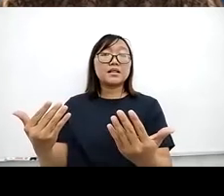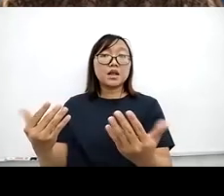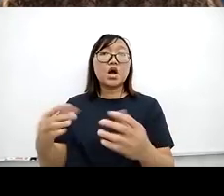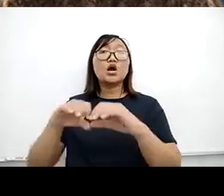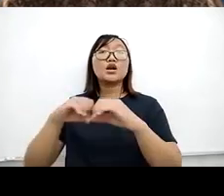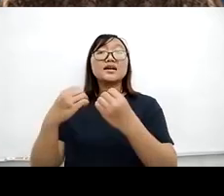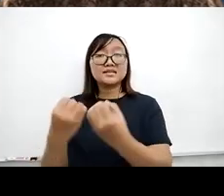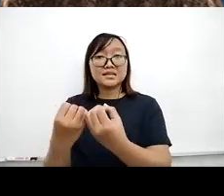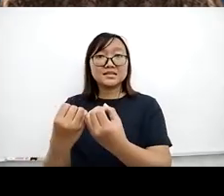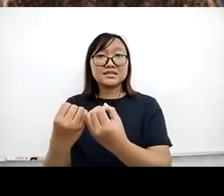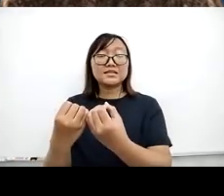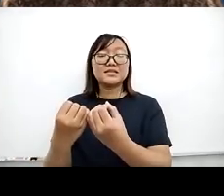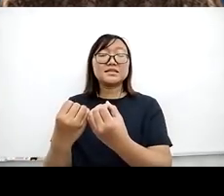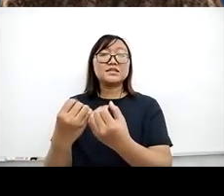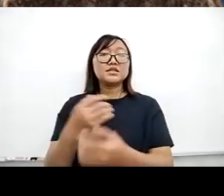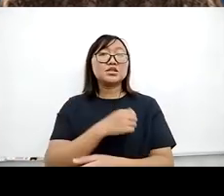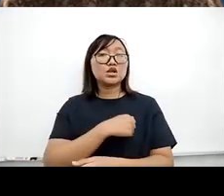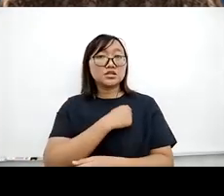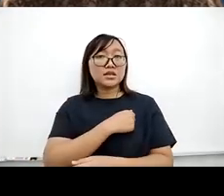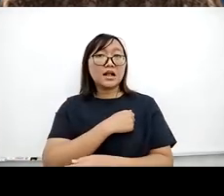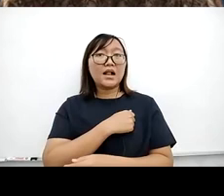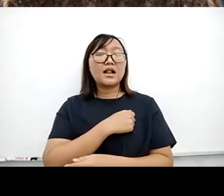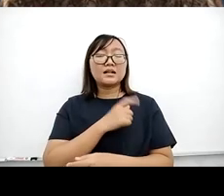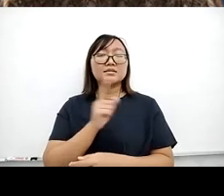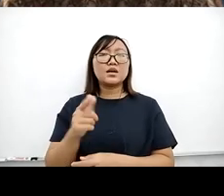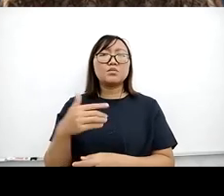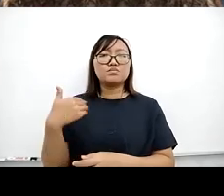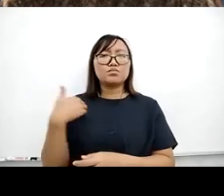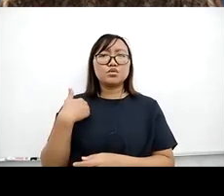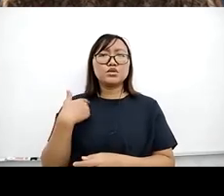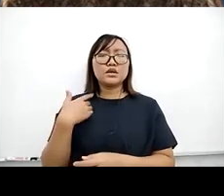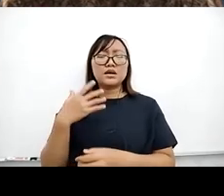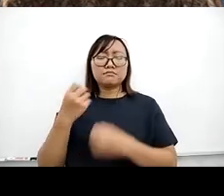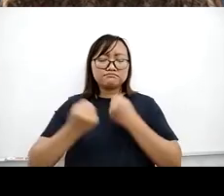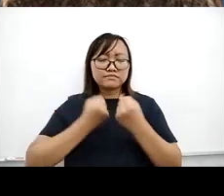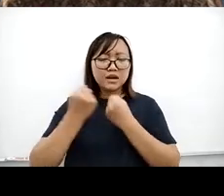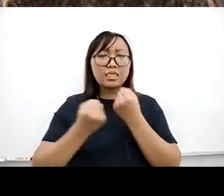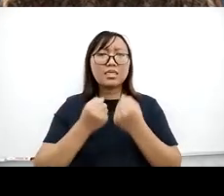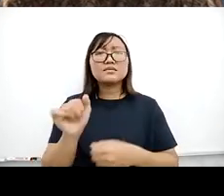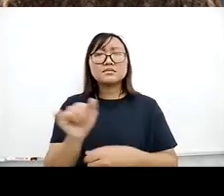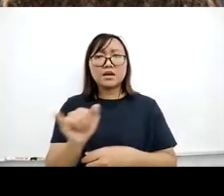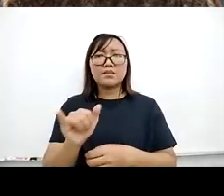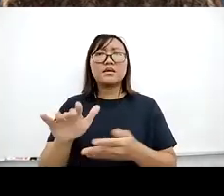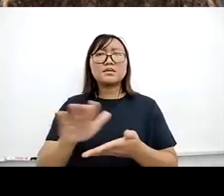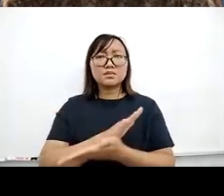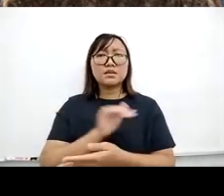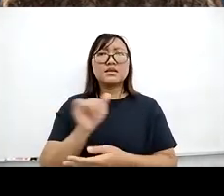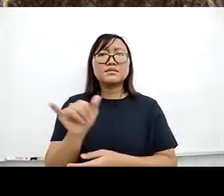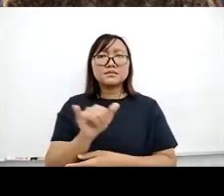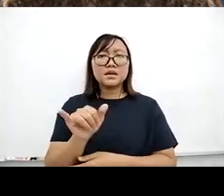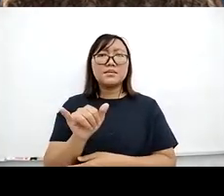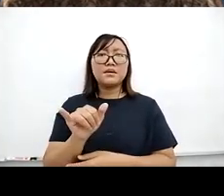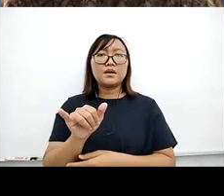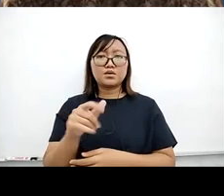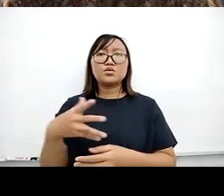sosial Madani gitu memiliki peran yang sama peluang yang sama untuk saat unsubmit